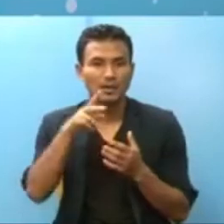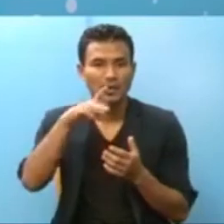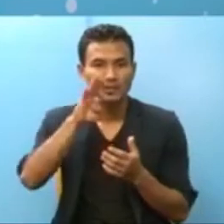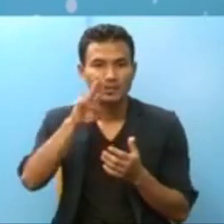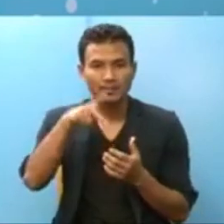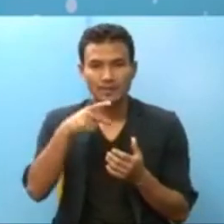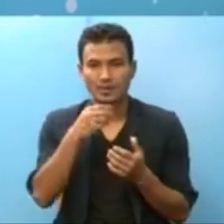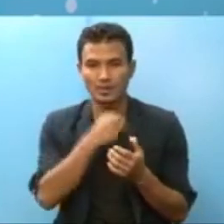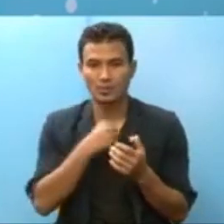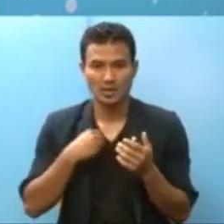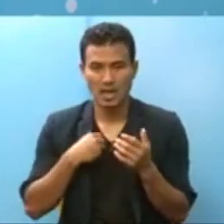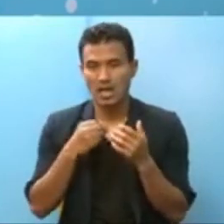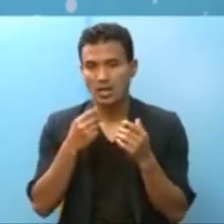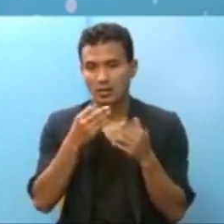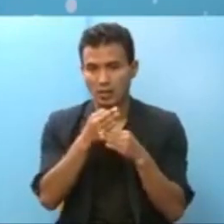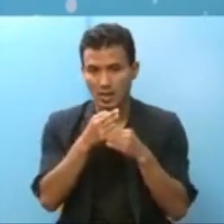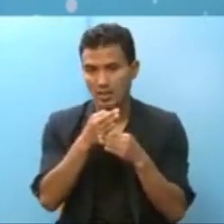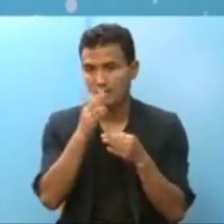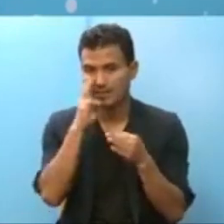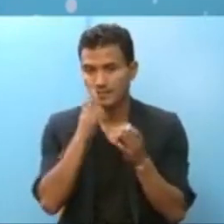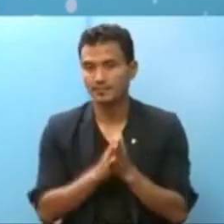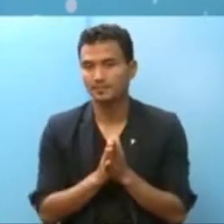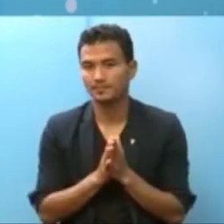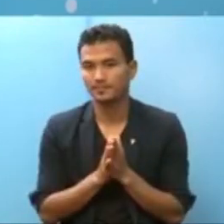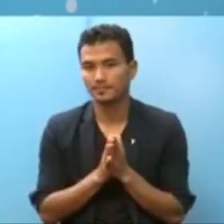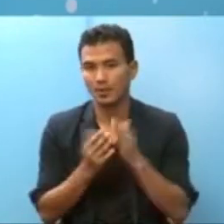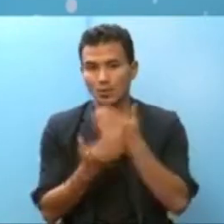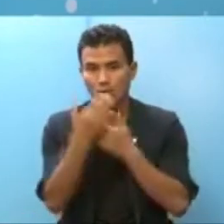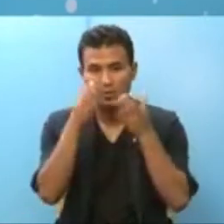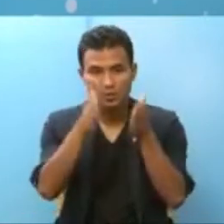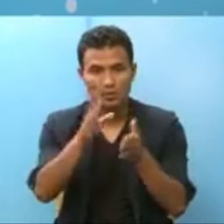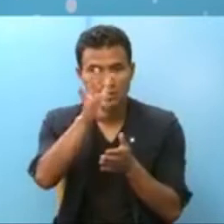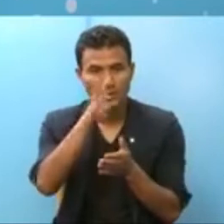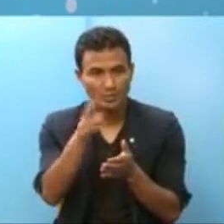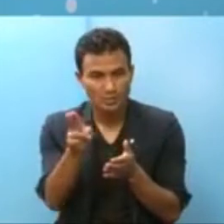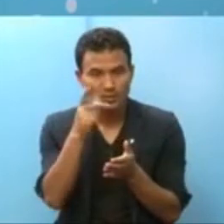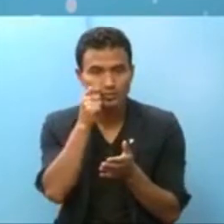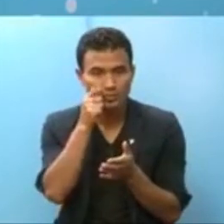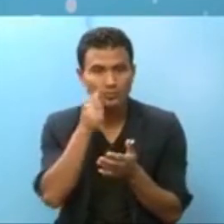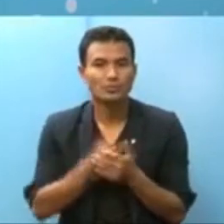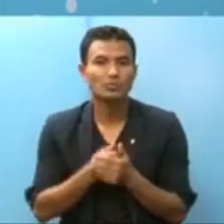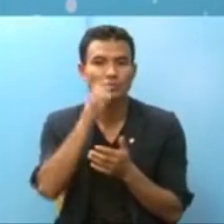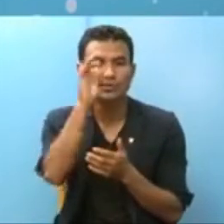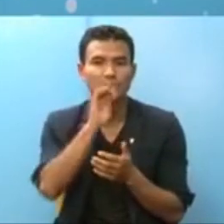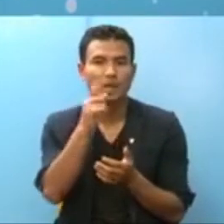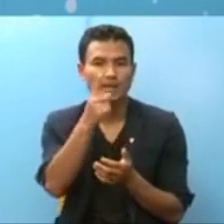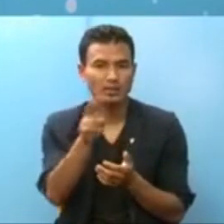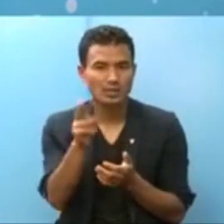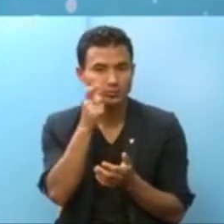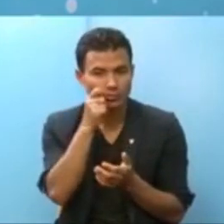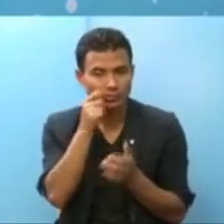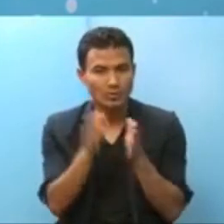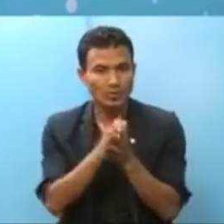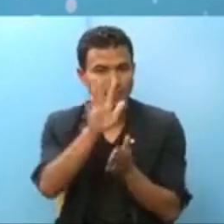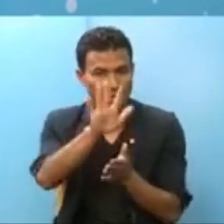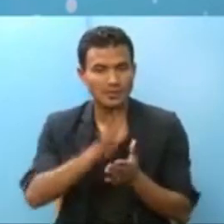को स्वास्त बिग्यान पर्तिस्टान धरान मां उदेपूर का चार जना पूरूस सिरा का एक जना पूरूस